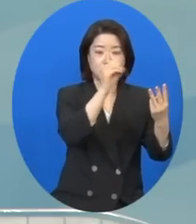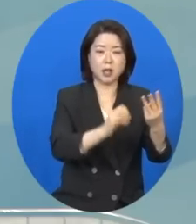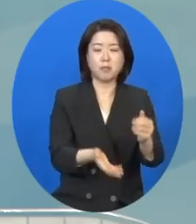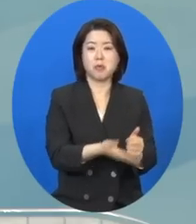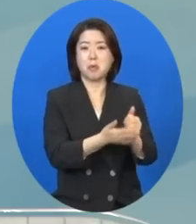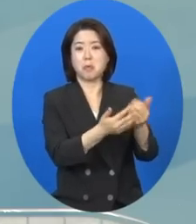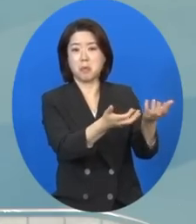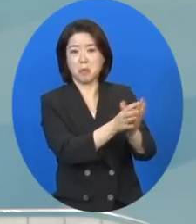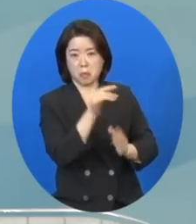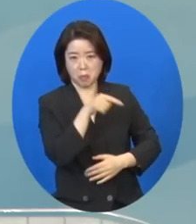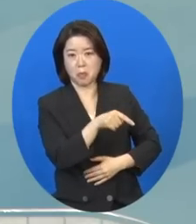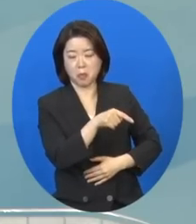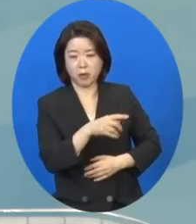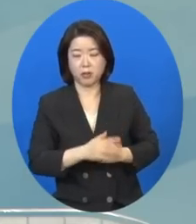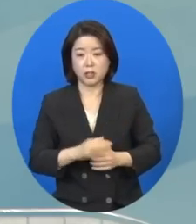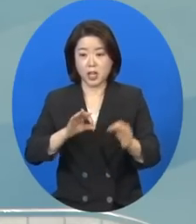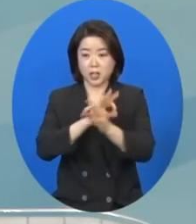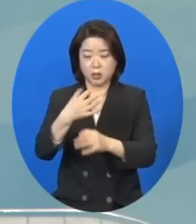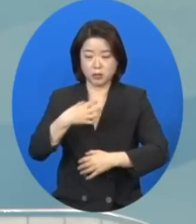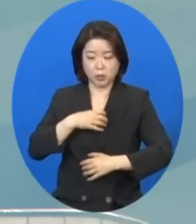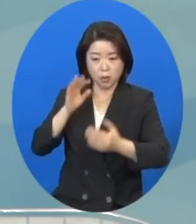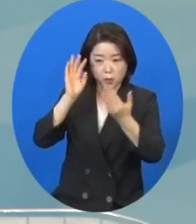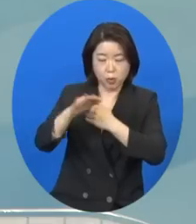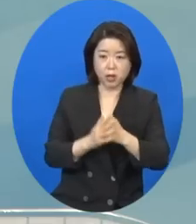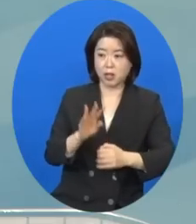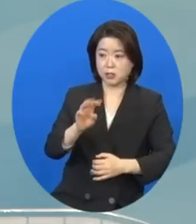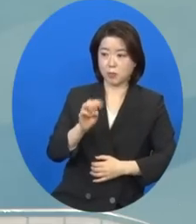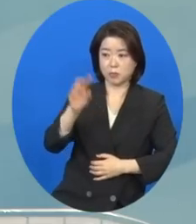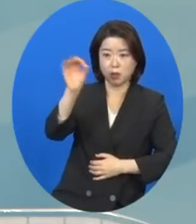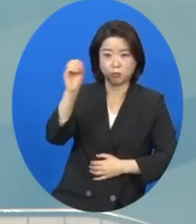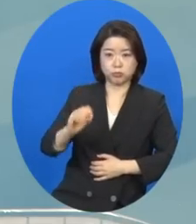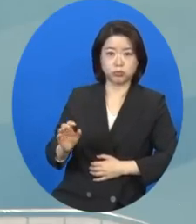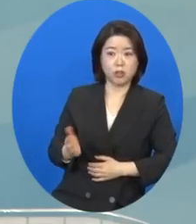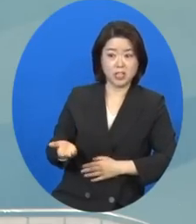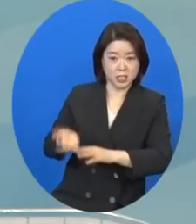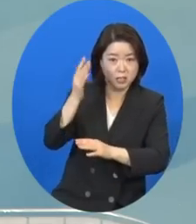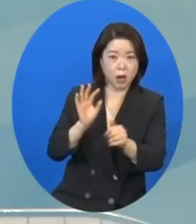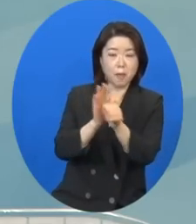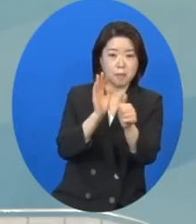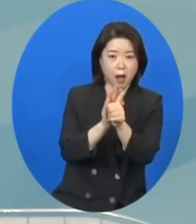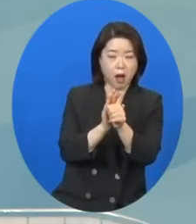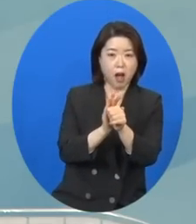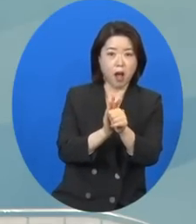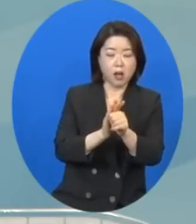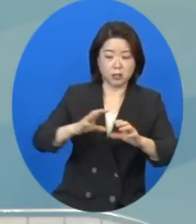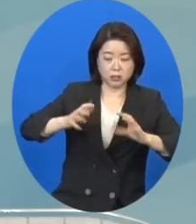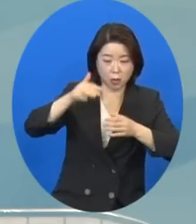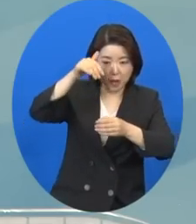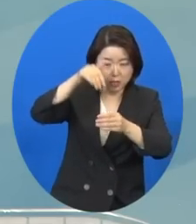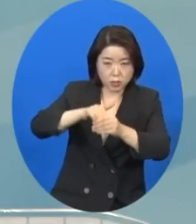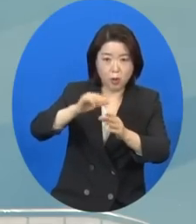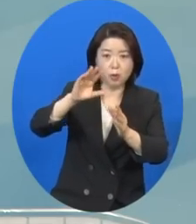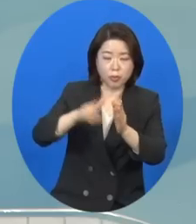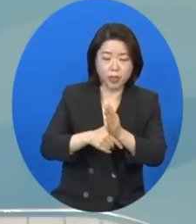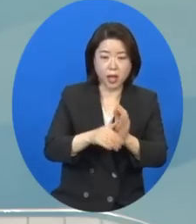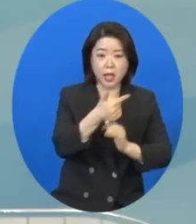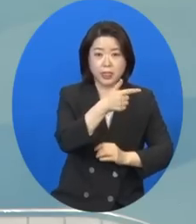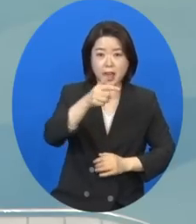그러나 경제위기 이후에 33%를 퍼센트를 넘어섰고 1933년 3월 총선 때 나츠당이